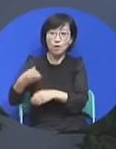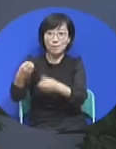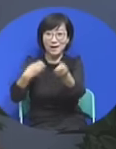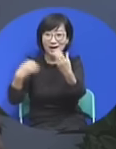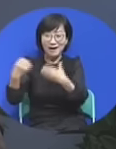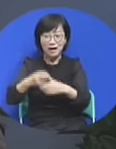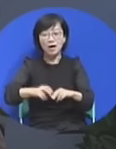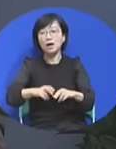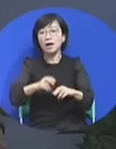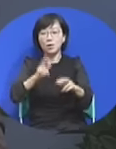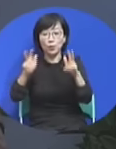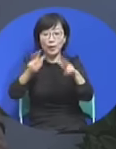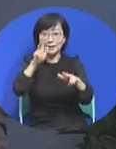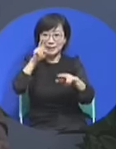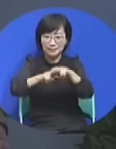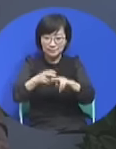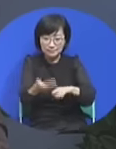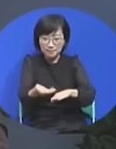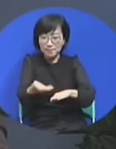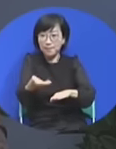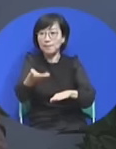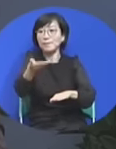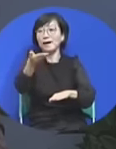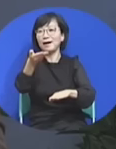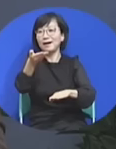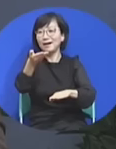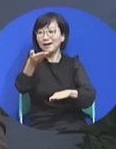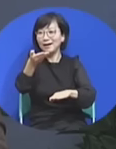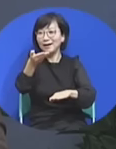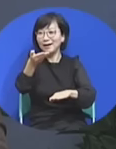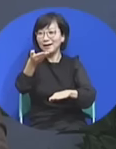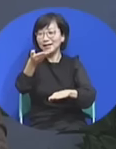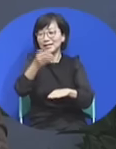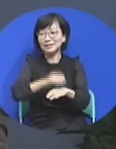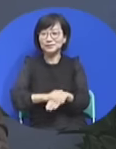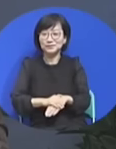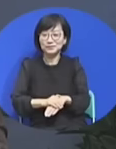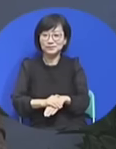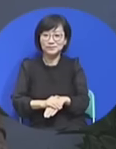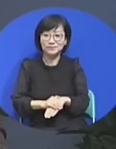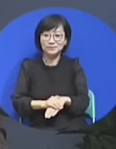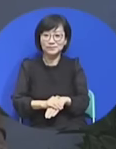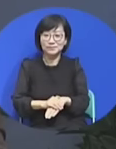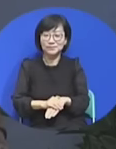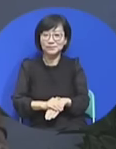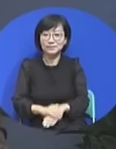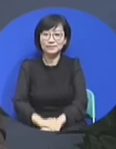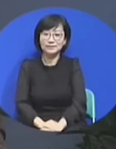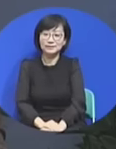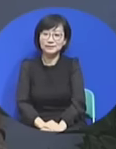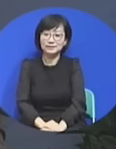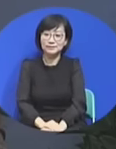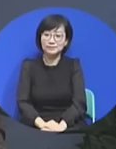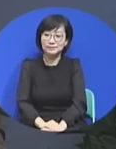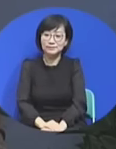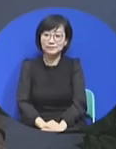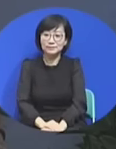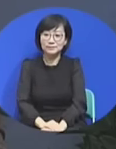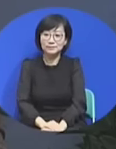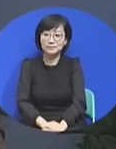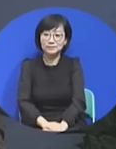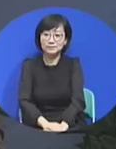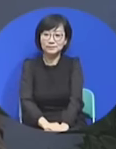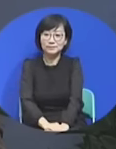success to the company, he continued to go up in rank. 나중에 어떻게 된 줄 압니까? You know what happened later on? 국가에서 새마을